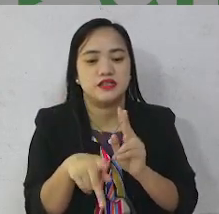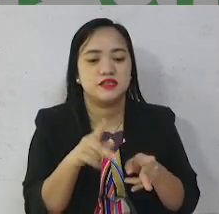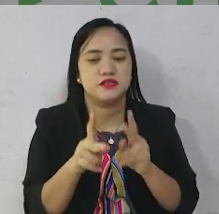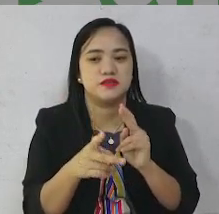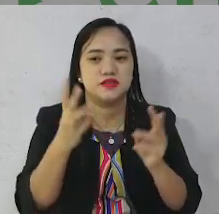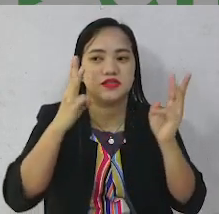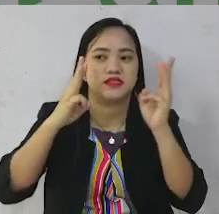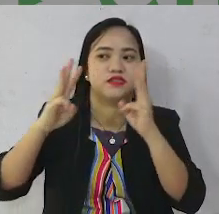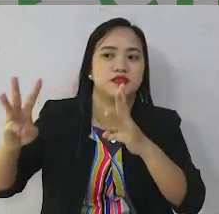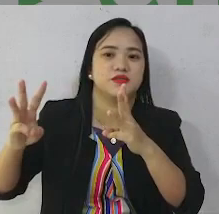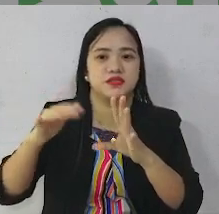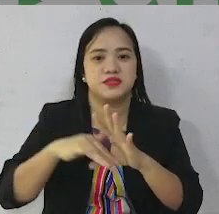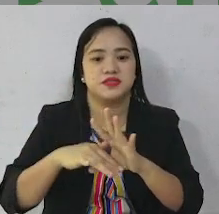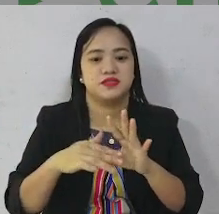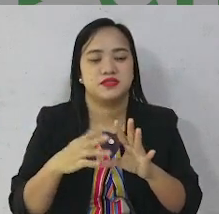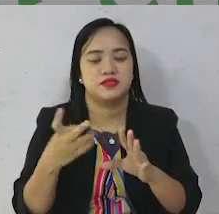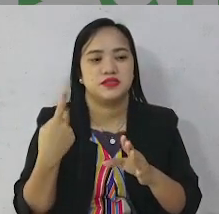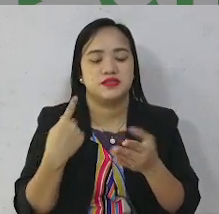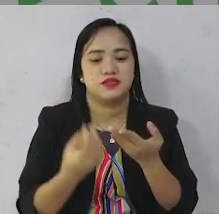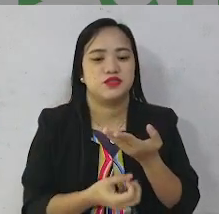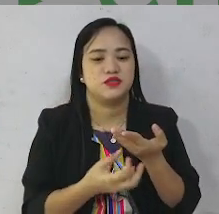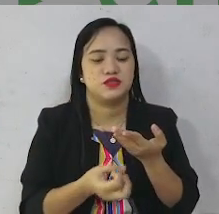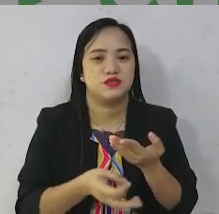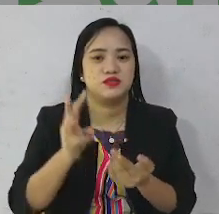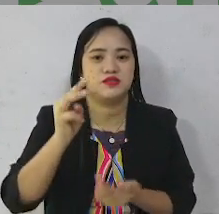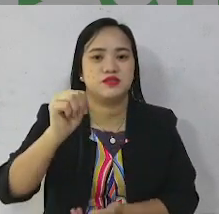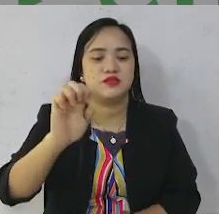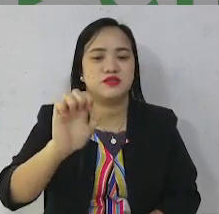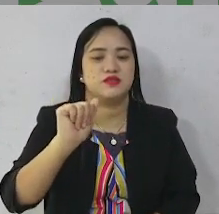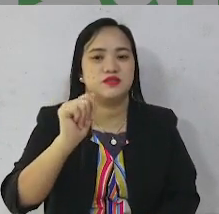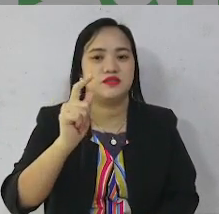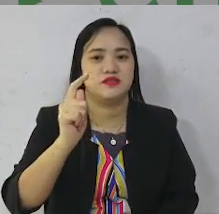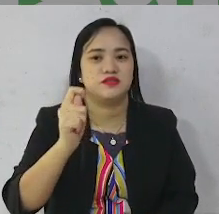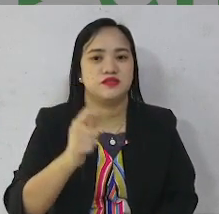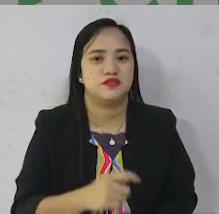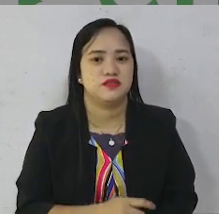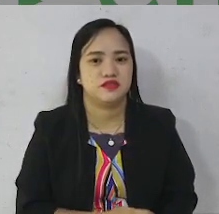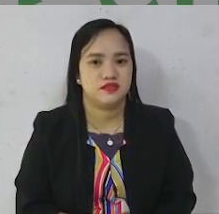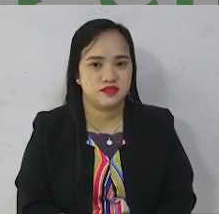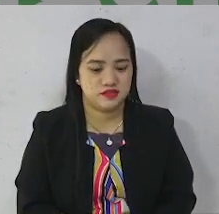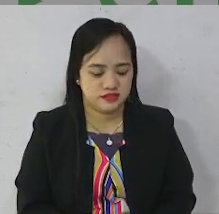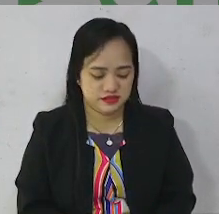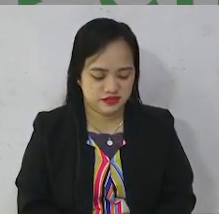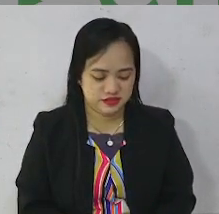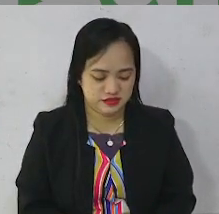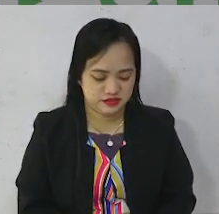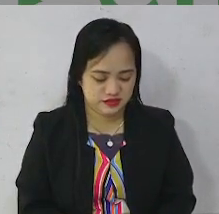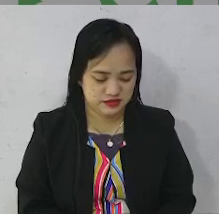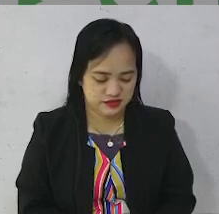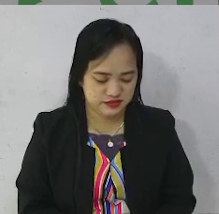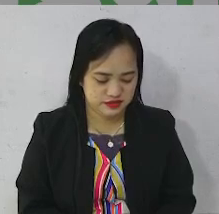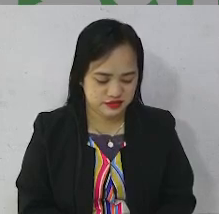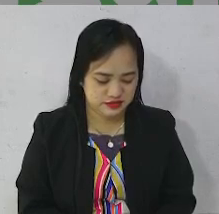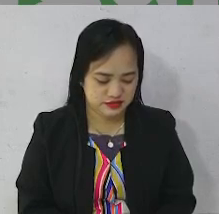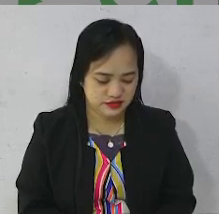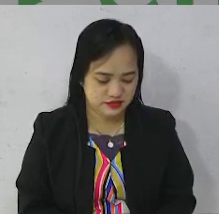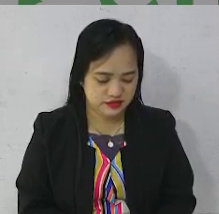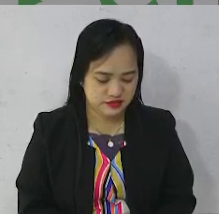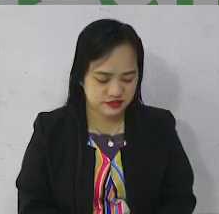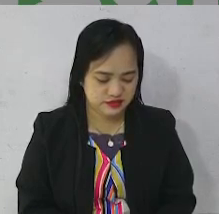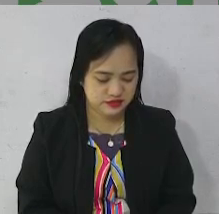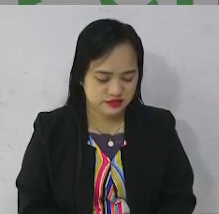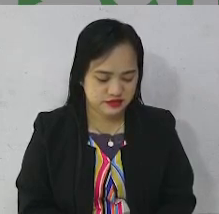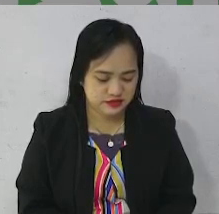SAO nakatingin sa amin dumadaan bawal daw sa kanila ikaw talaga Sir George Oo H'wag mo ng gawin